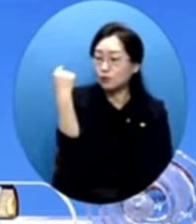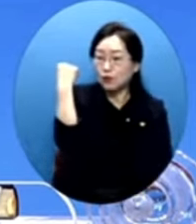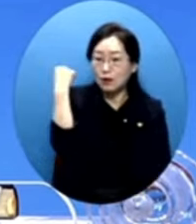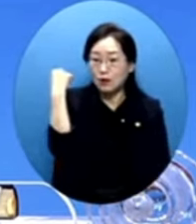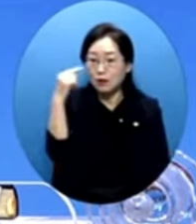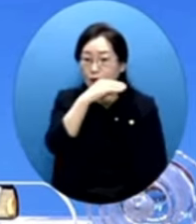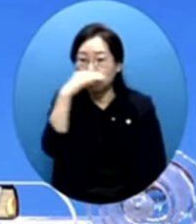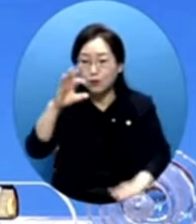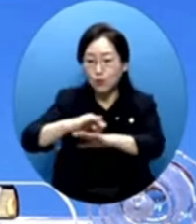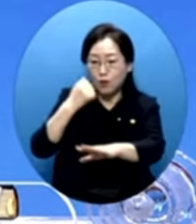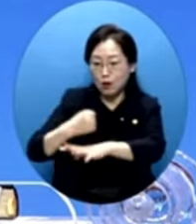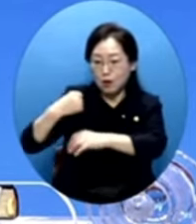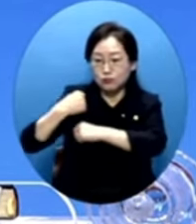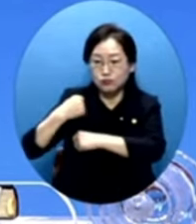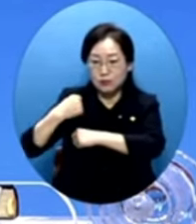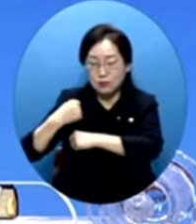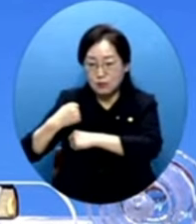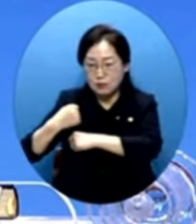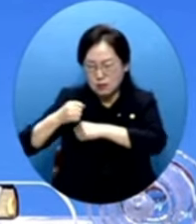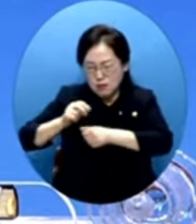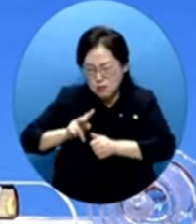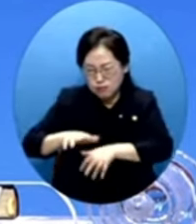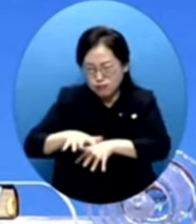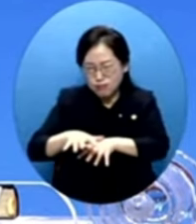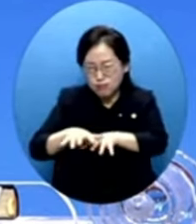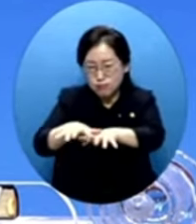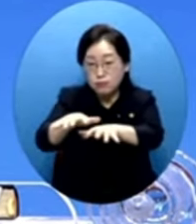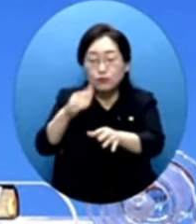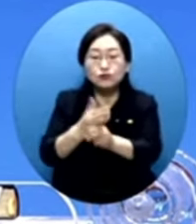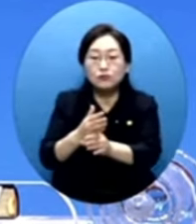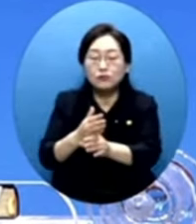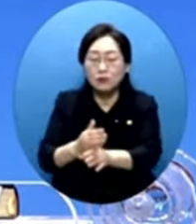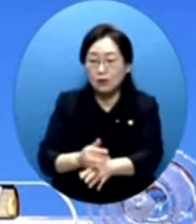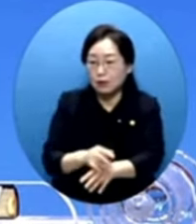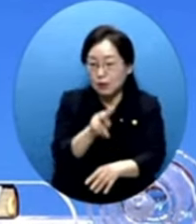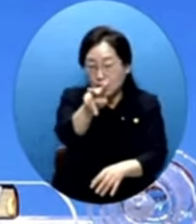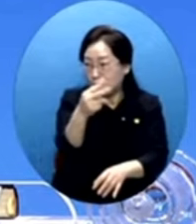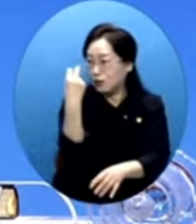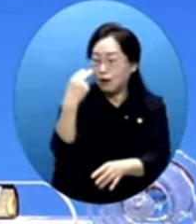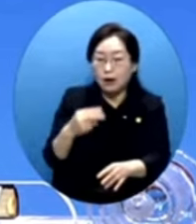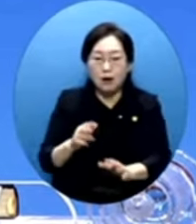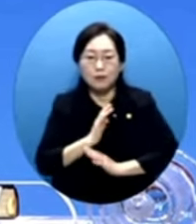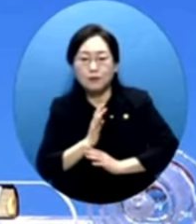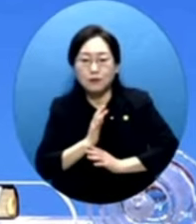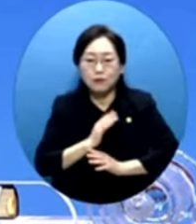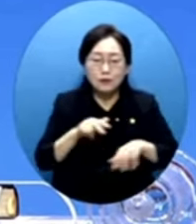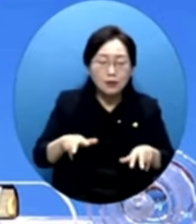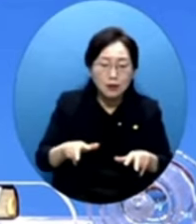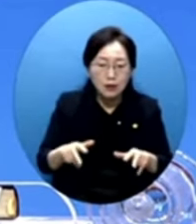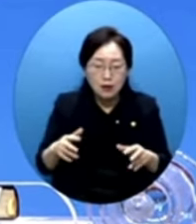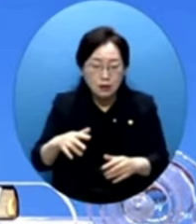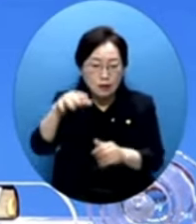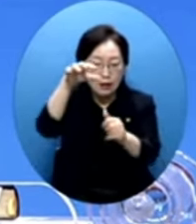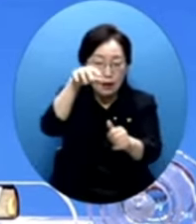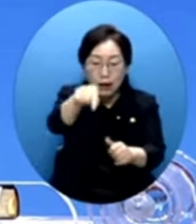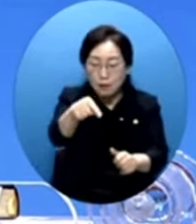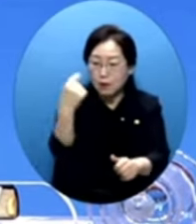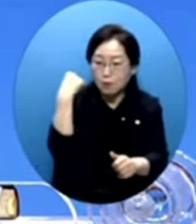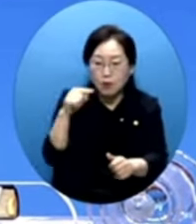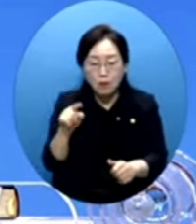바로 왕의 군대가 쫓아왔습니다 저들이 두려워 떨었습니다 이제 우리는 꼼짝없이 여기 갇혀서 죽게